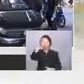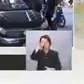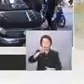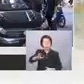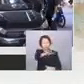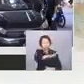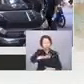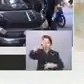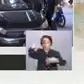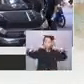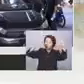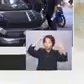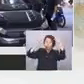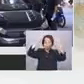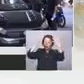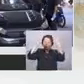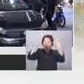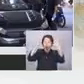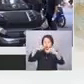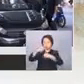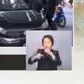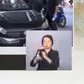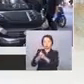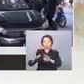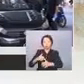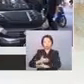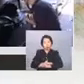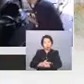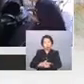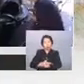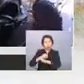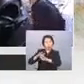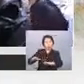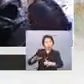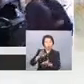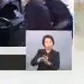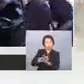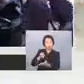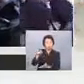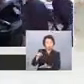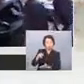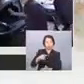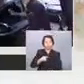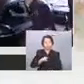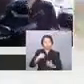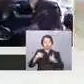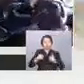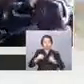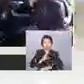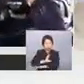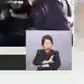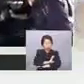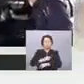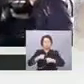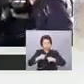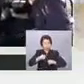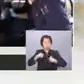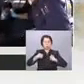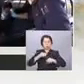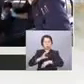Beberapa rata-rata tentang keselamatan anak-anak mereka. Saya pun ada cucu yang bersekolah.